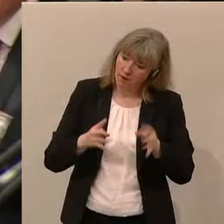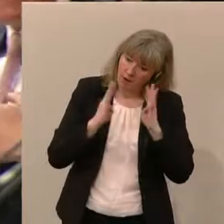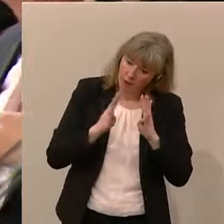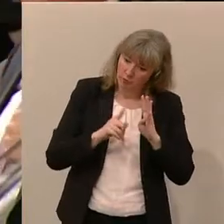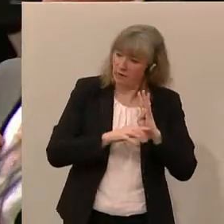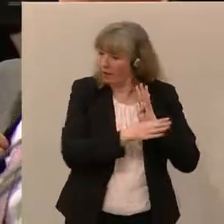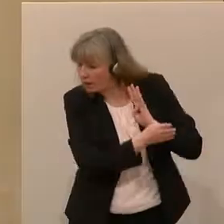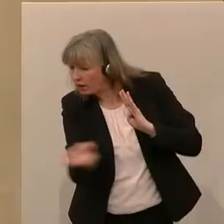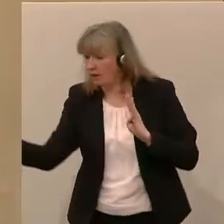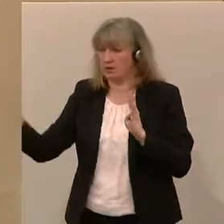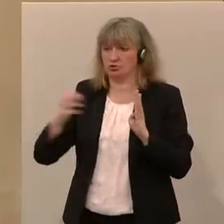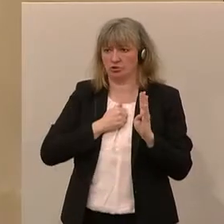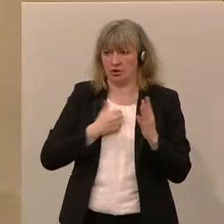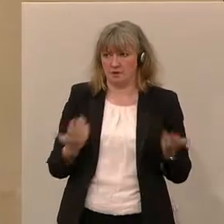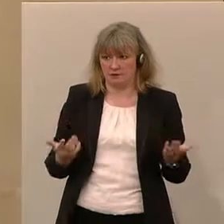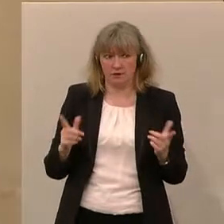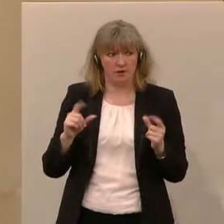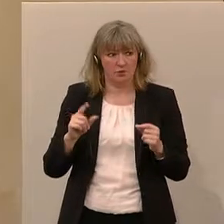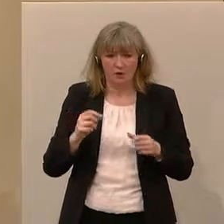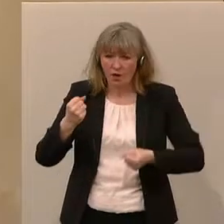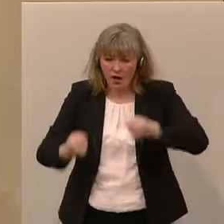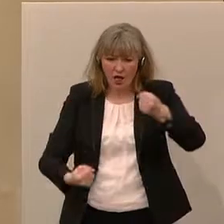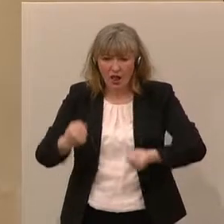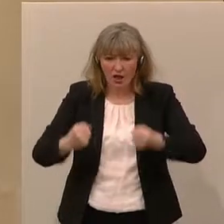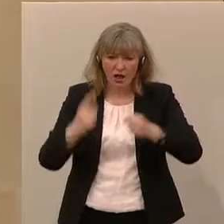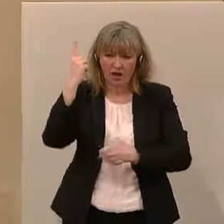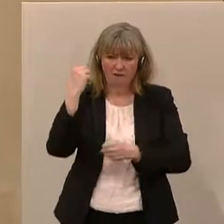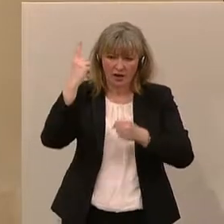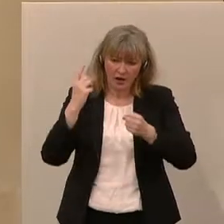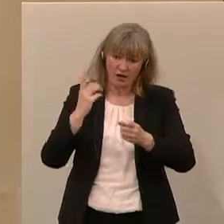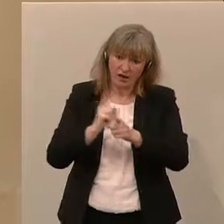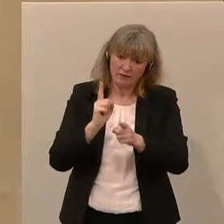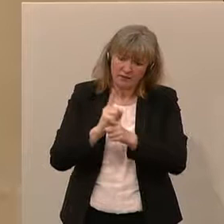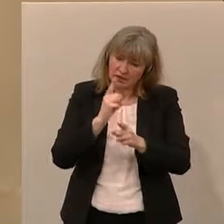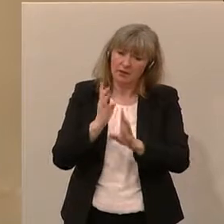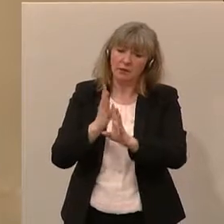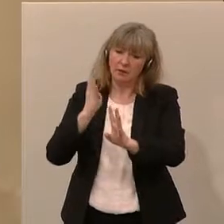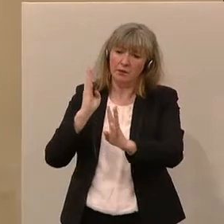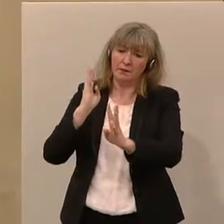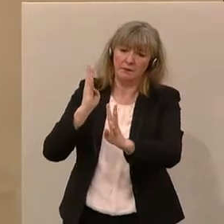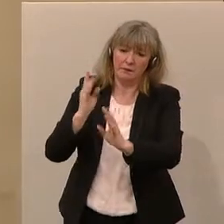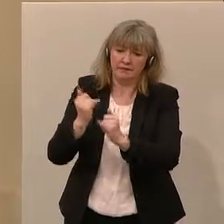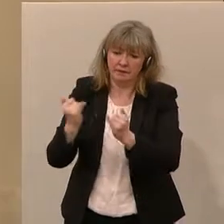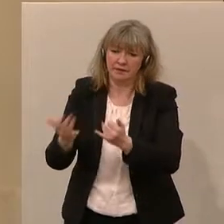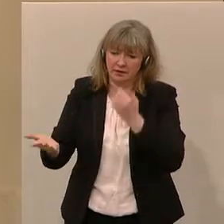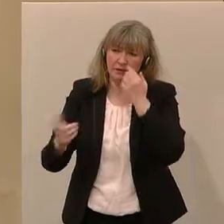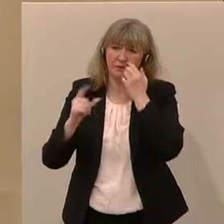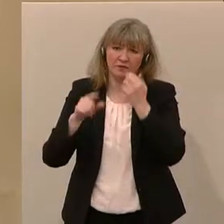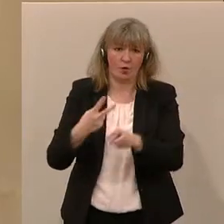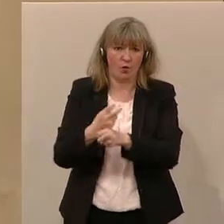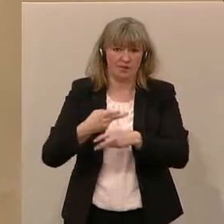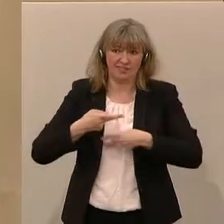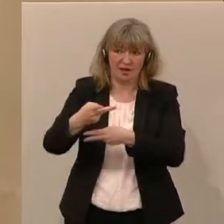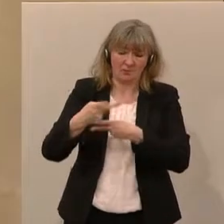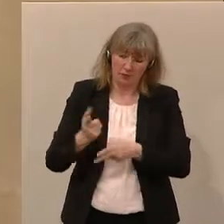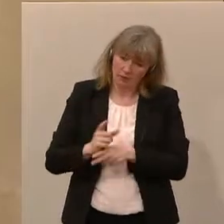Autobahn abzufahren. Die Lücken zwischen den Lkw-Kolonnen werden immer geringer. Die heimischen Transporteure